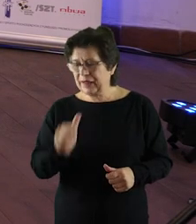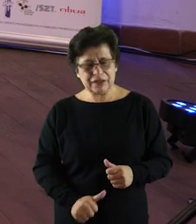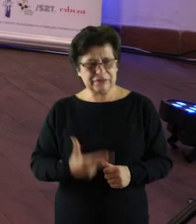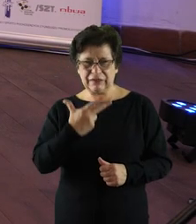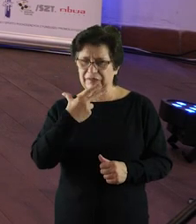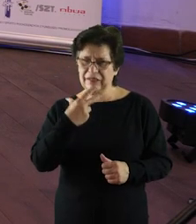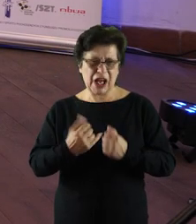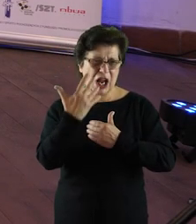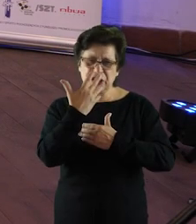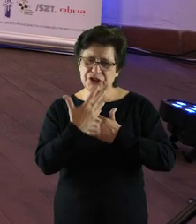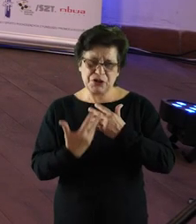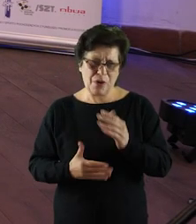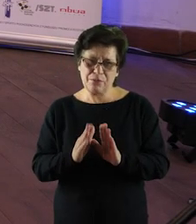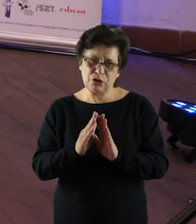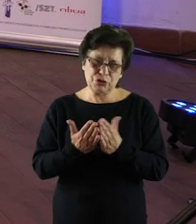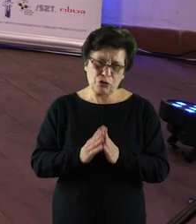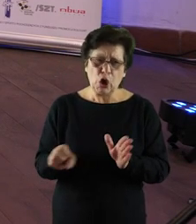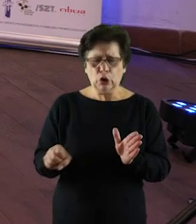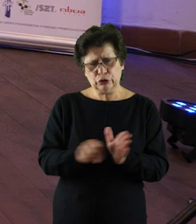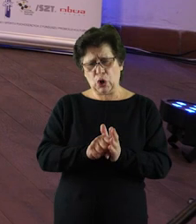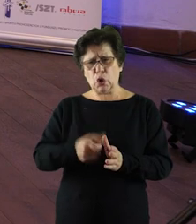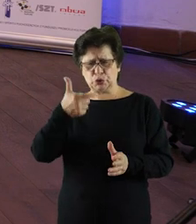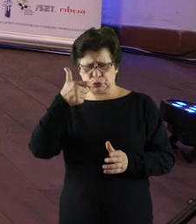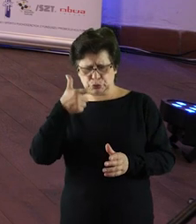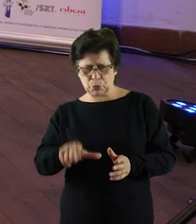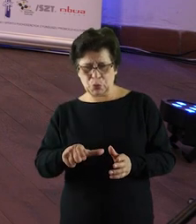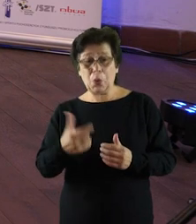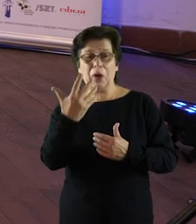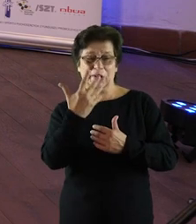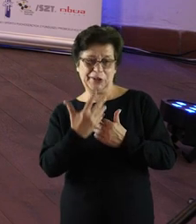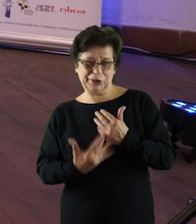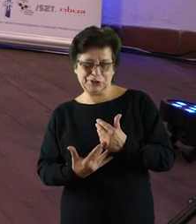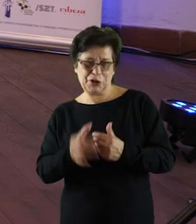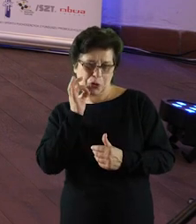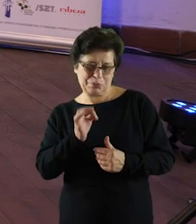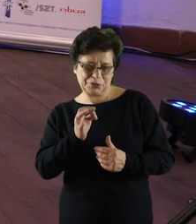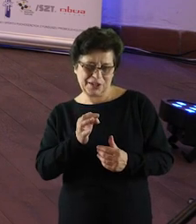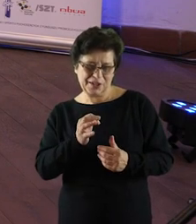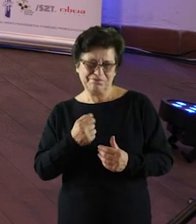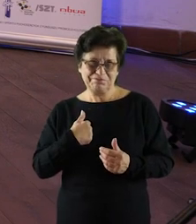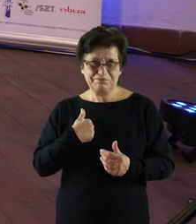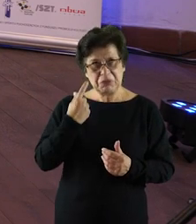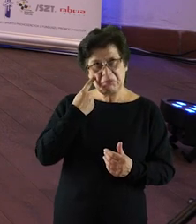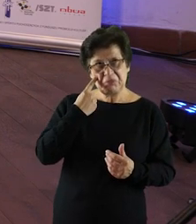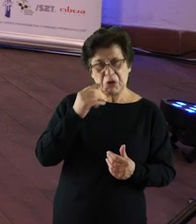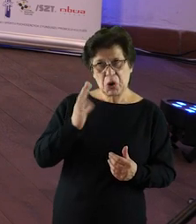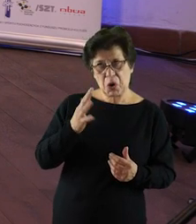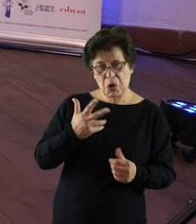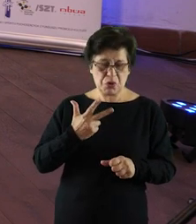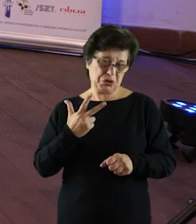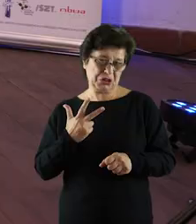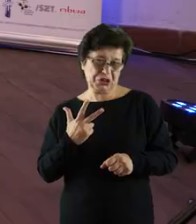Ja wprawdzie do 100 liczę dość bezbłędnie, ale tylu nie napisałam. Sądzę, że napisałam około